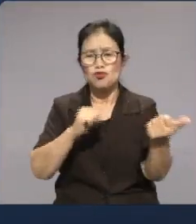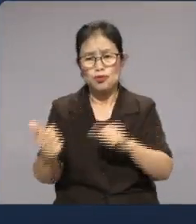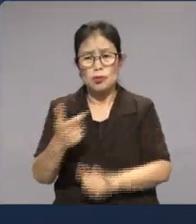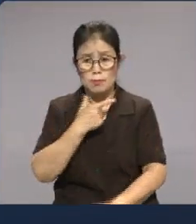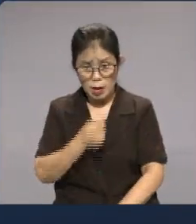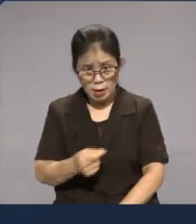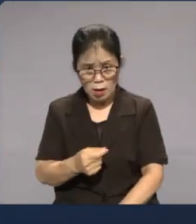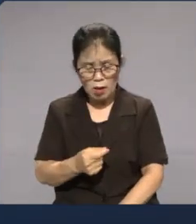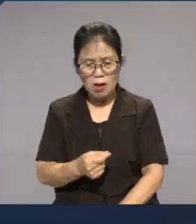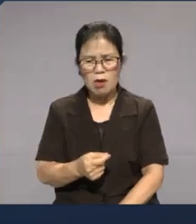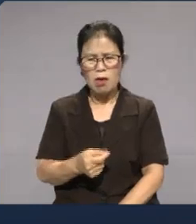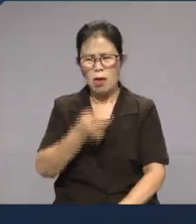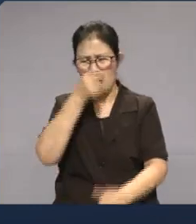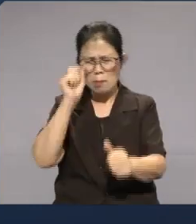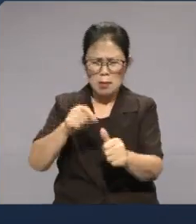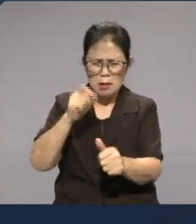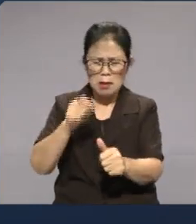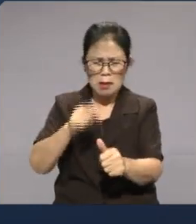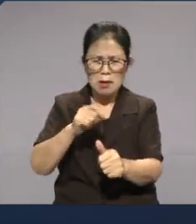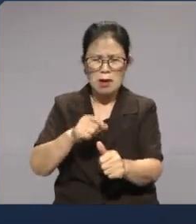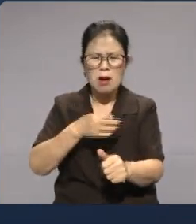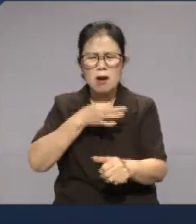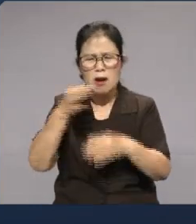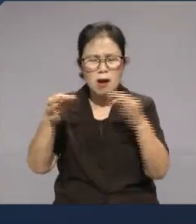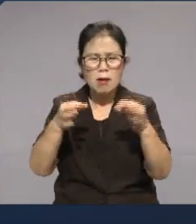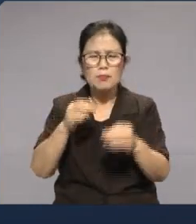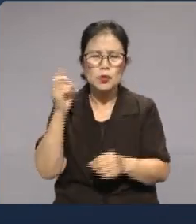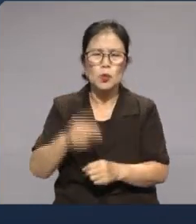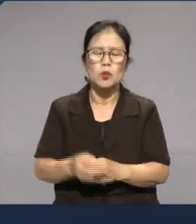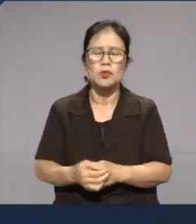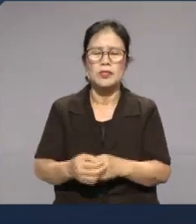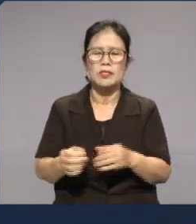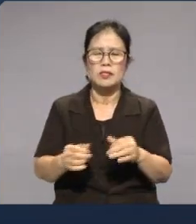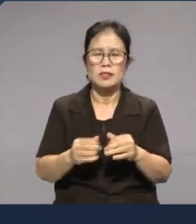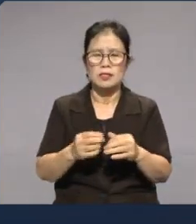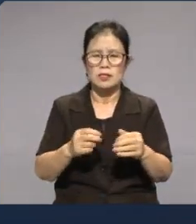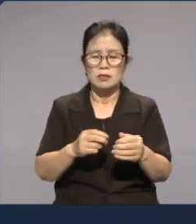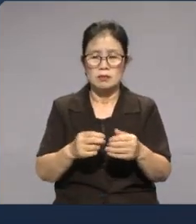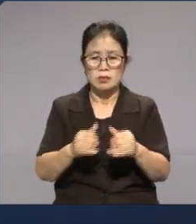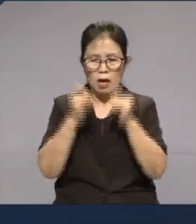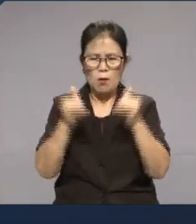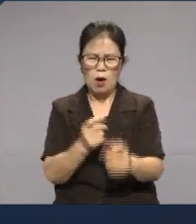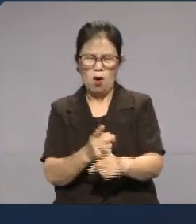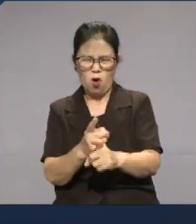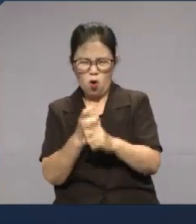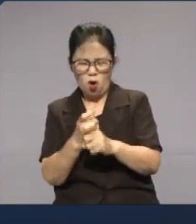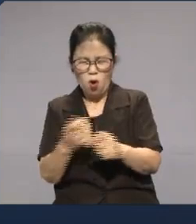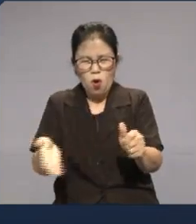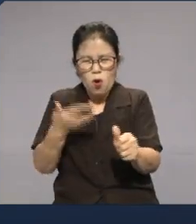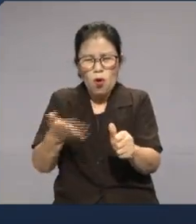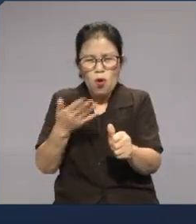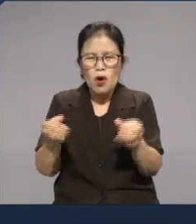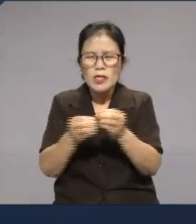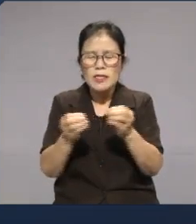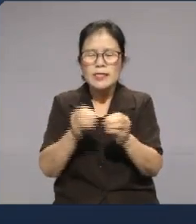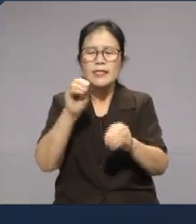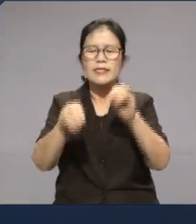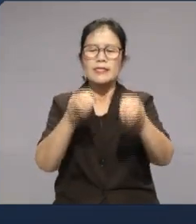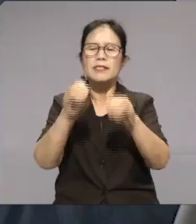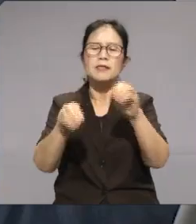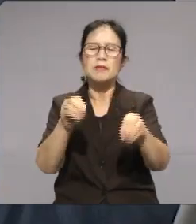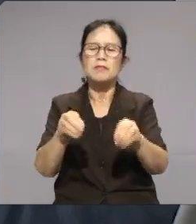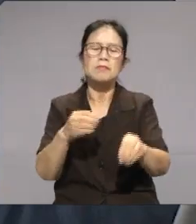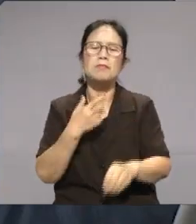바라거나 경멸하는 명칭을 사용해 부르기도 하고 사회와 적대감을 가질 것을 부추기는을 시한 것으로